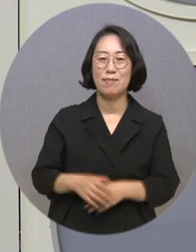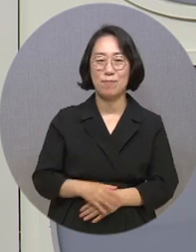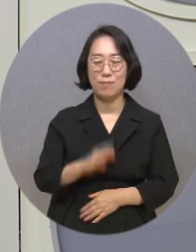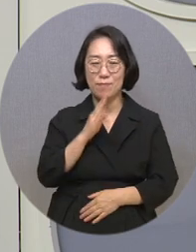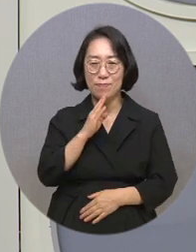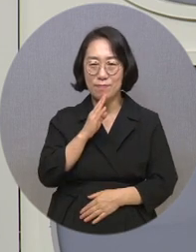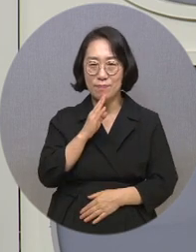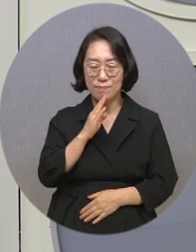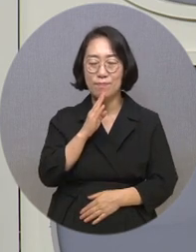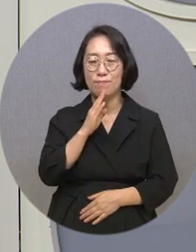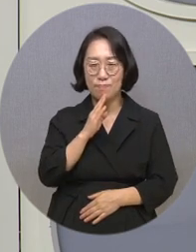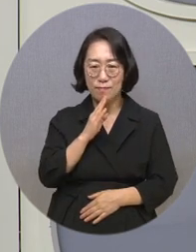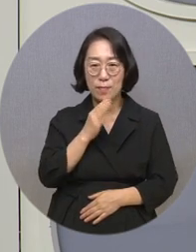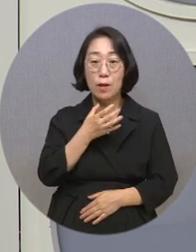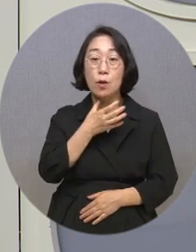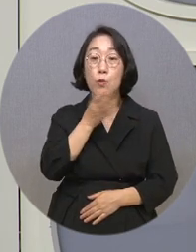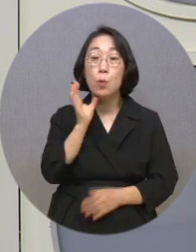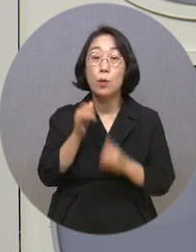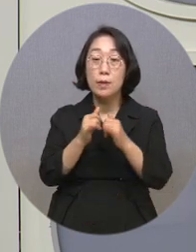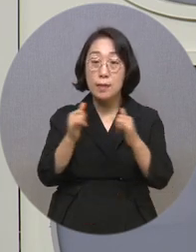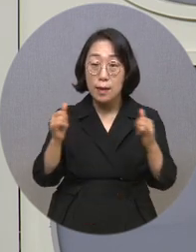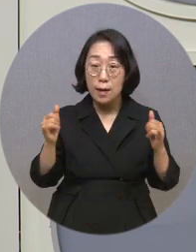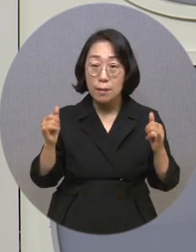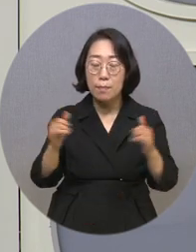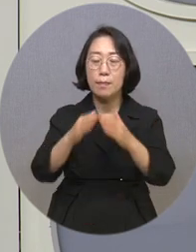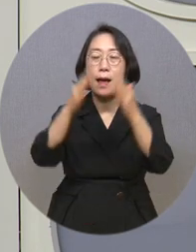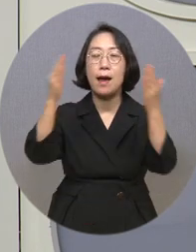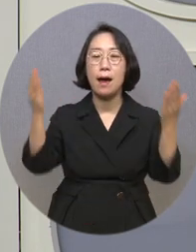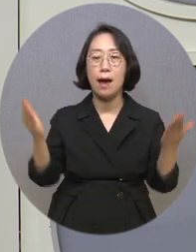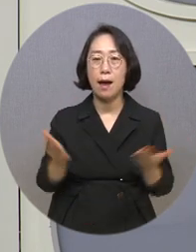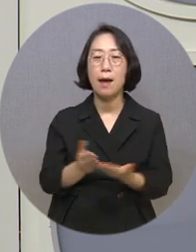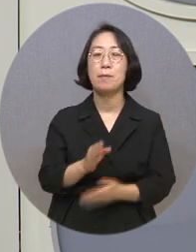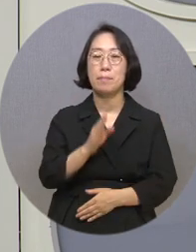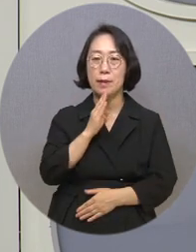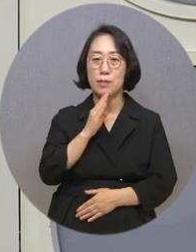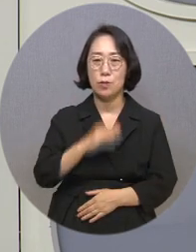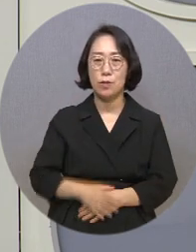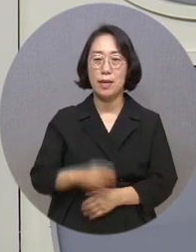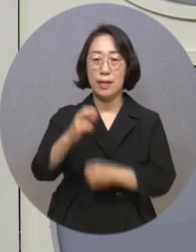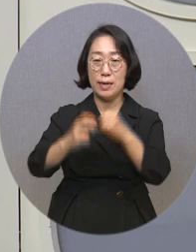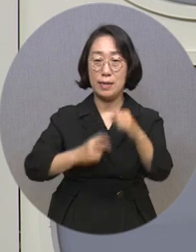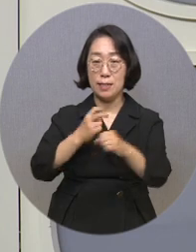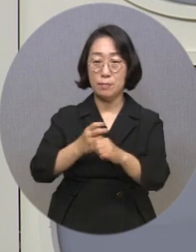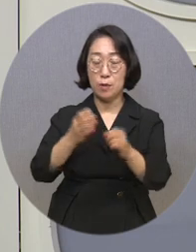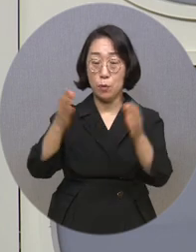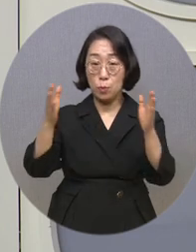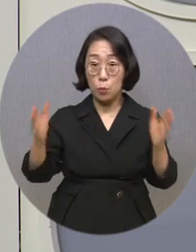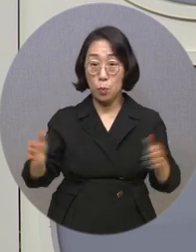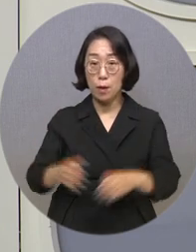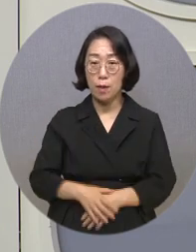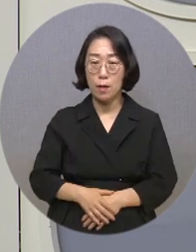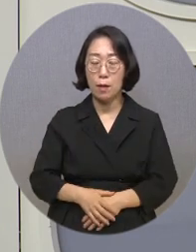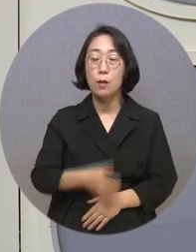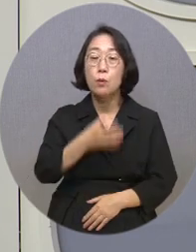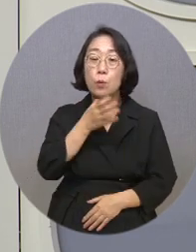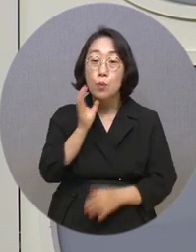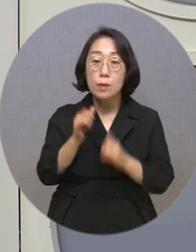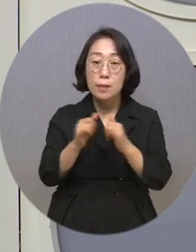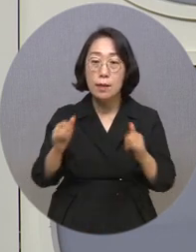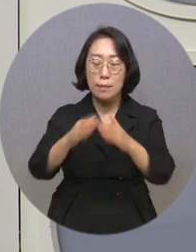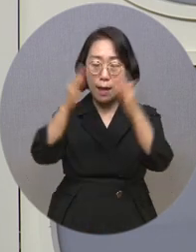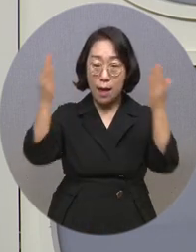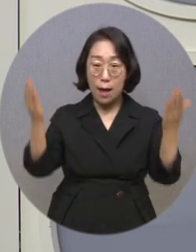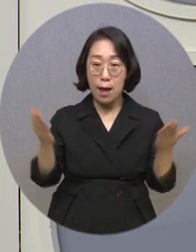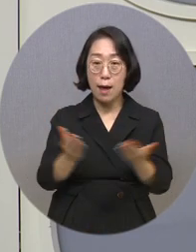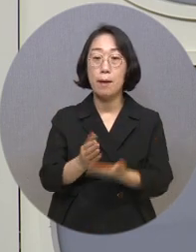근데 예. 아무튼 노인은 다 오라요. 내가 이제 한 20년 동안 운영을 하다 보니까 노인은 다 오라.